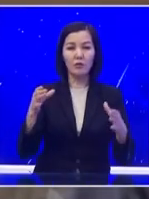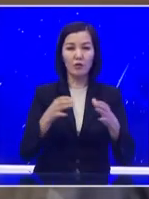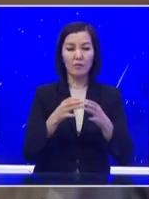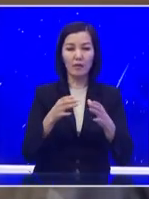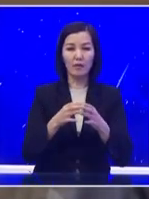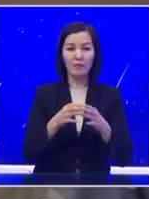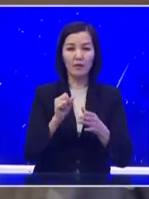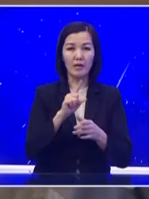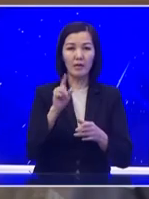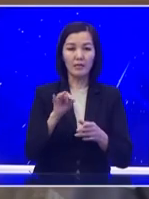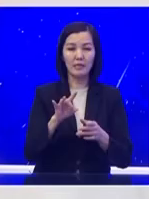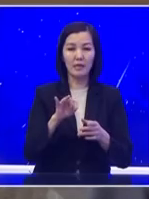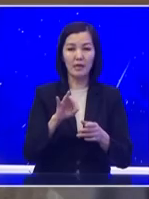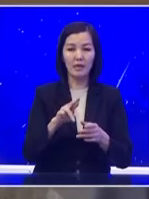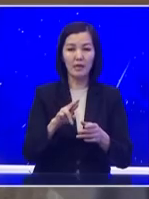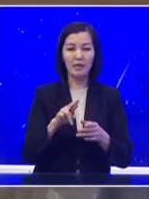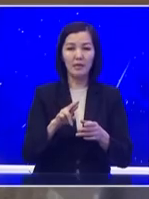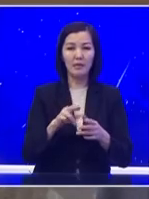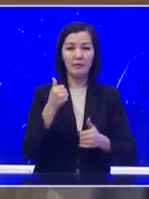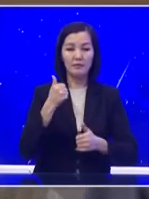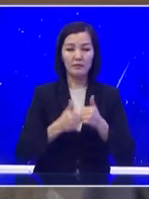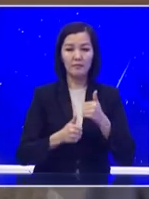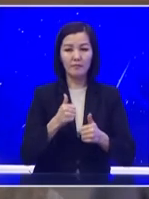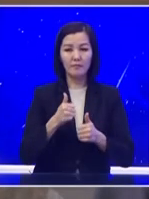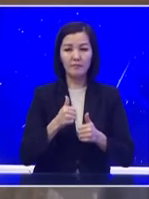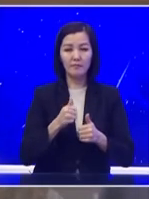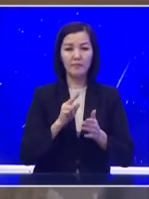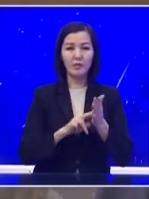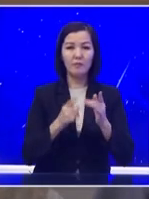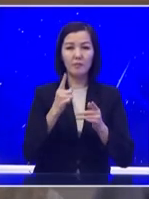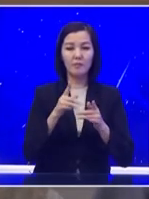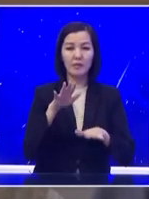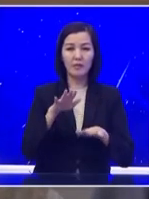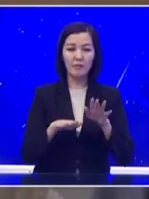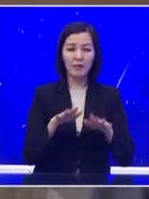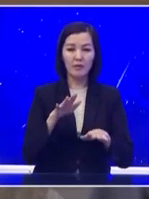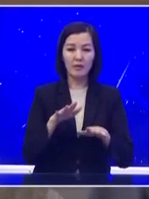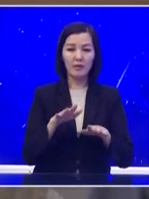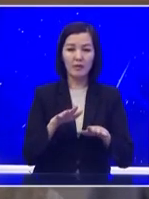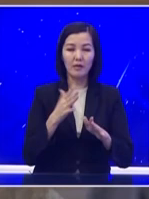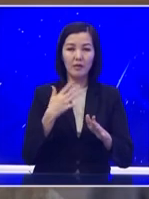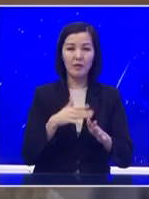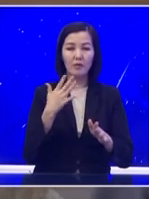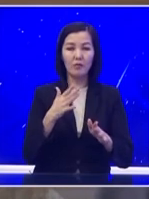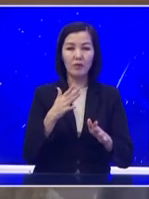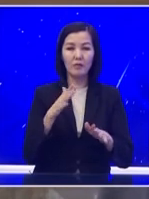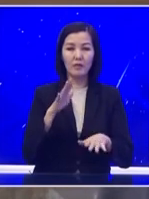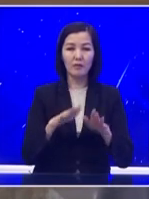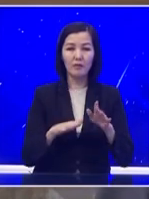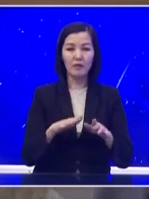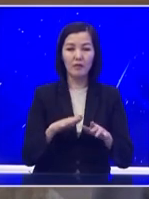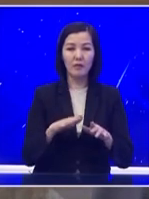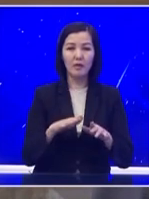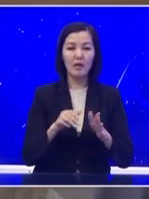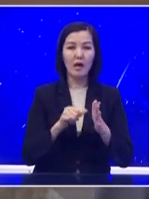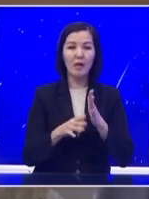және Азия чемпионаты және әлем чемпионы Даниил Мәди 71 келіде және 55 келіде Құрбаев Исхар,